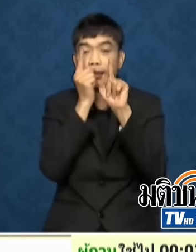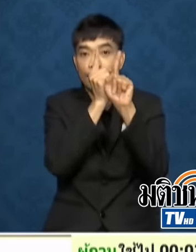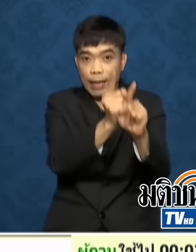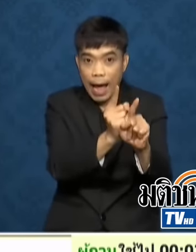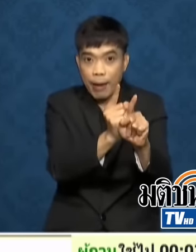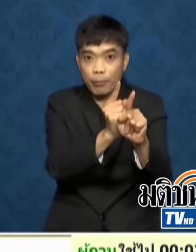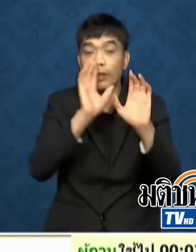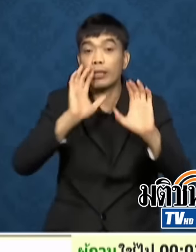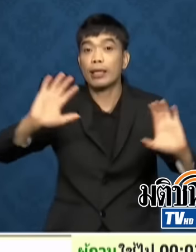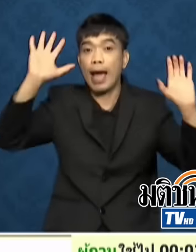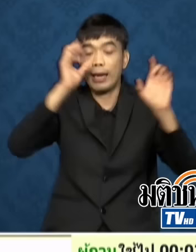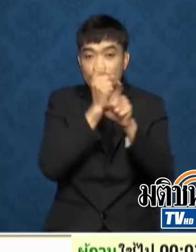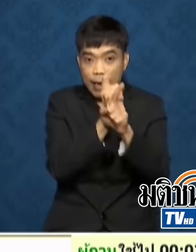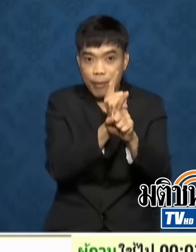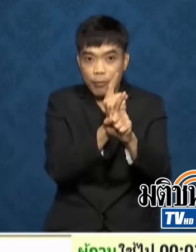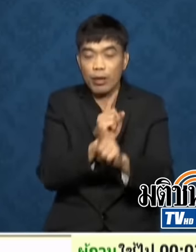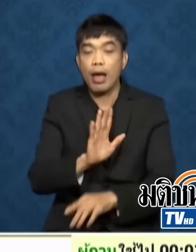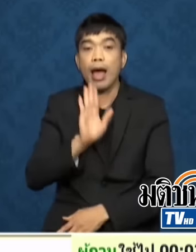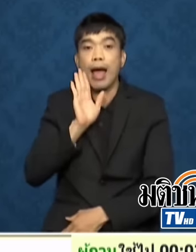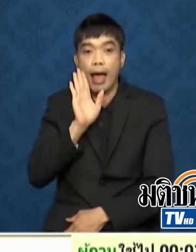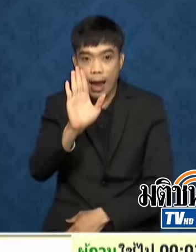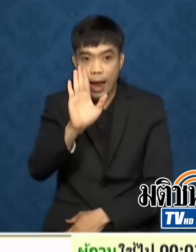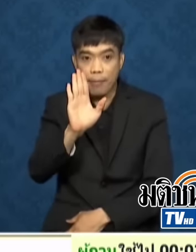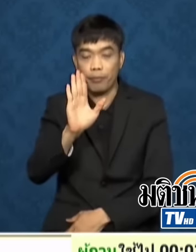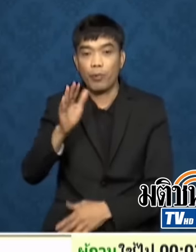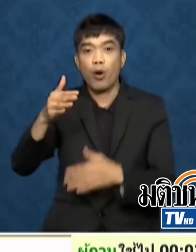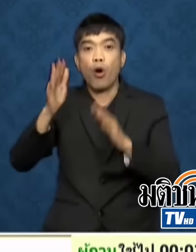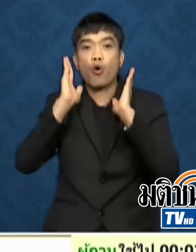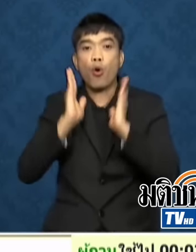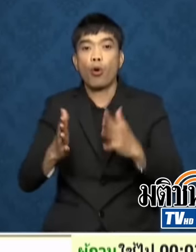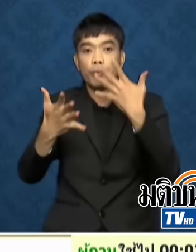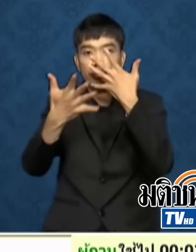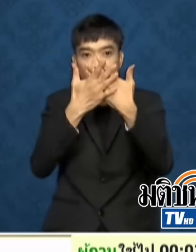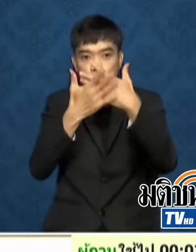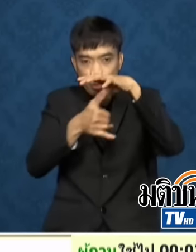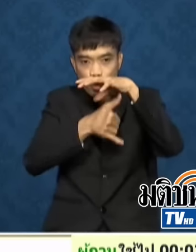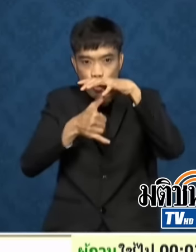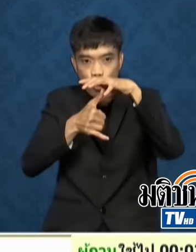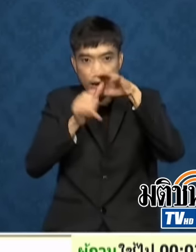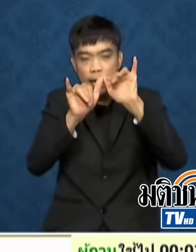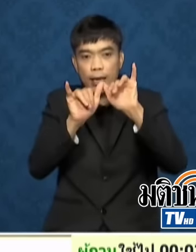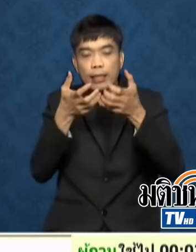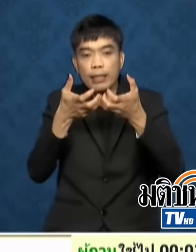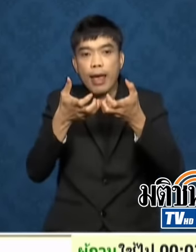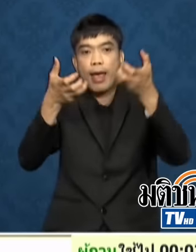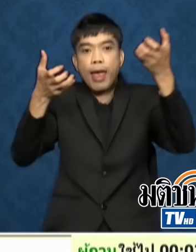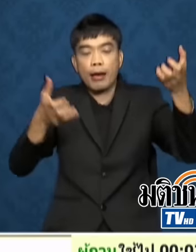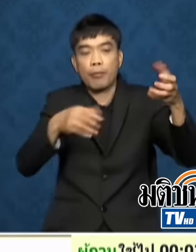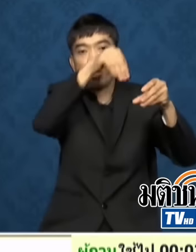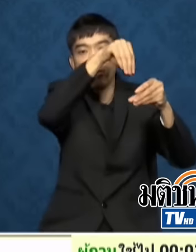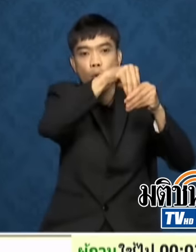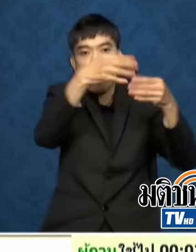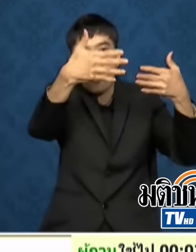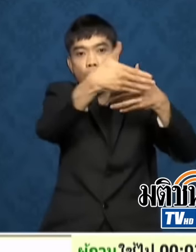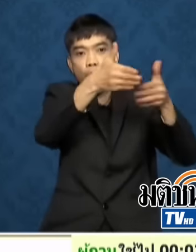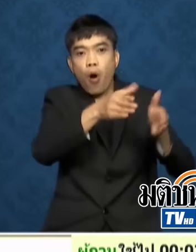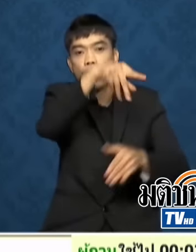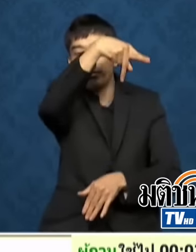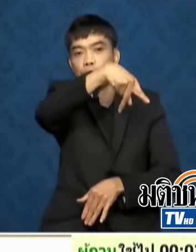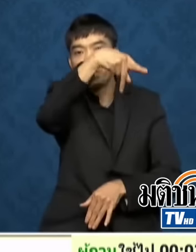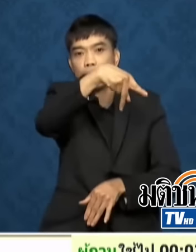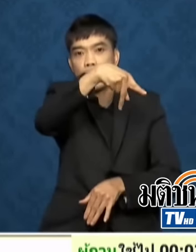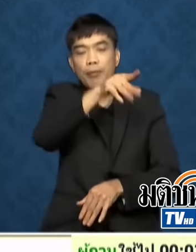ให้และห้ามผู้ต้องขังนะครับเข้าอยู่ในห้องพักพิเศษแยกจากผู้ป่วยทั่วไปเว้นแต่การรักษาตัวในห้อง